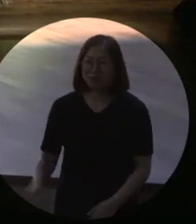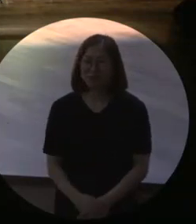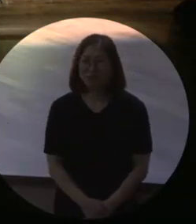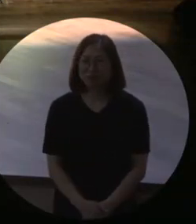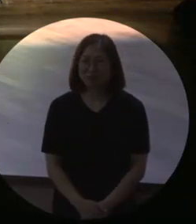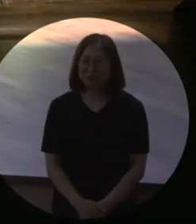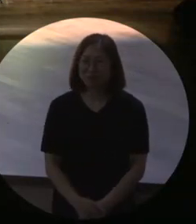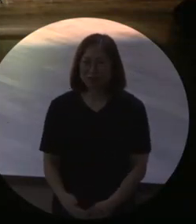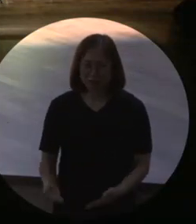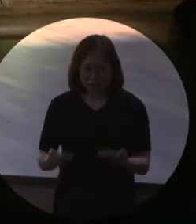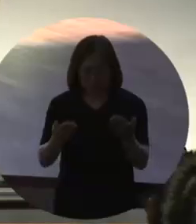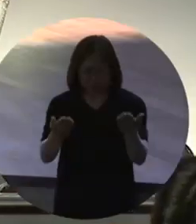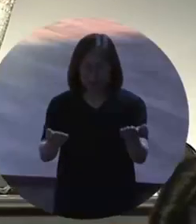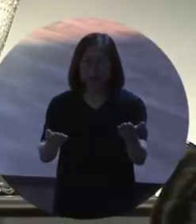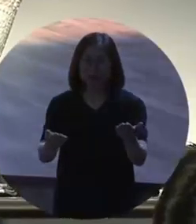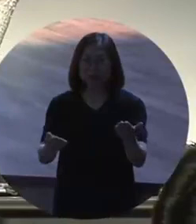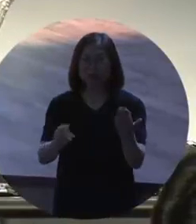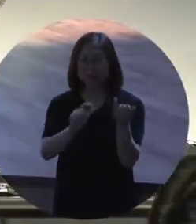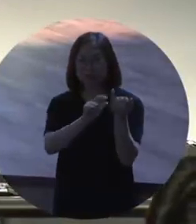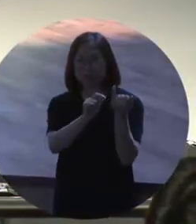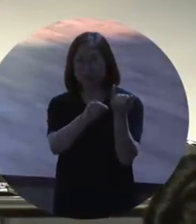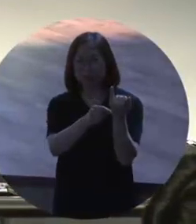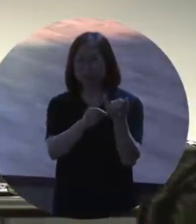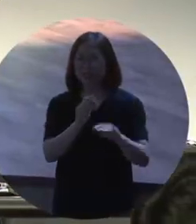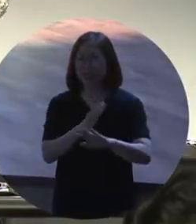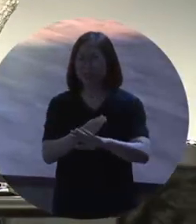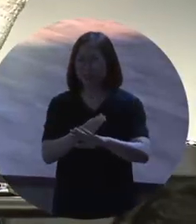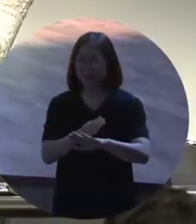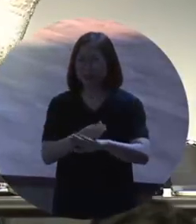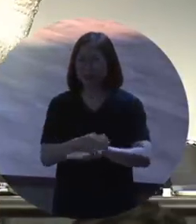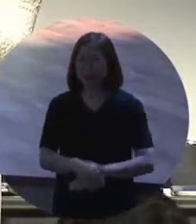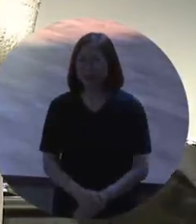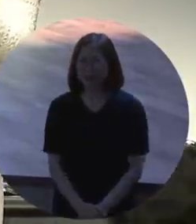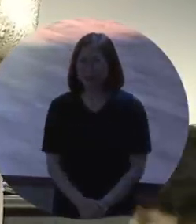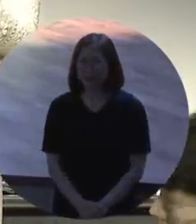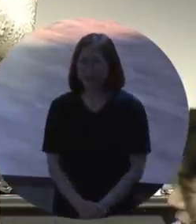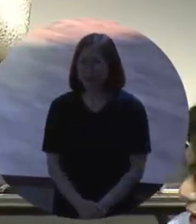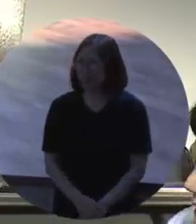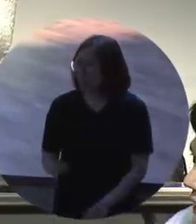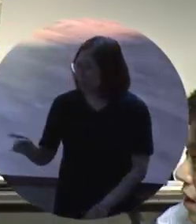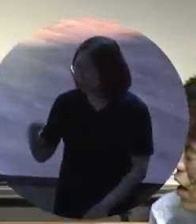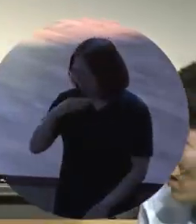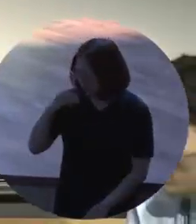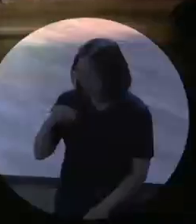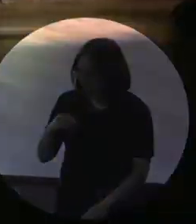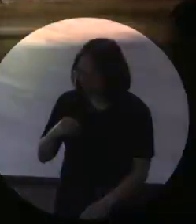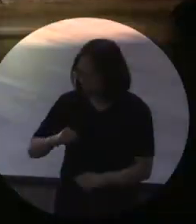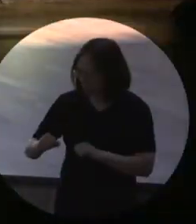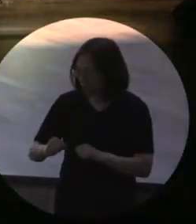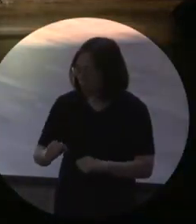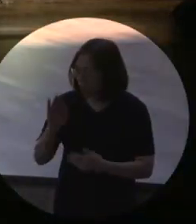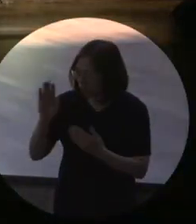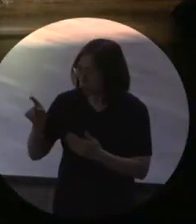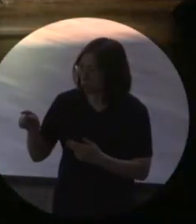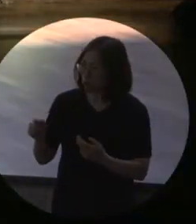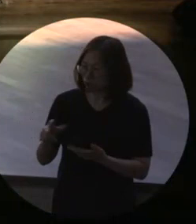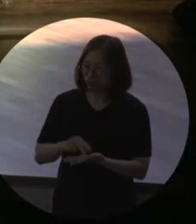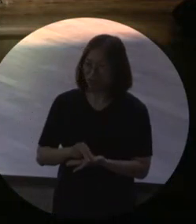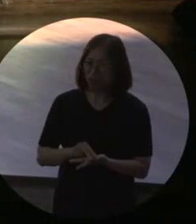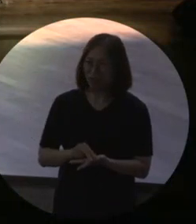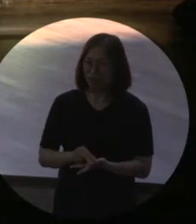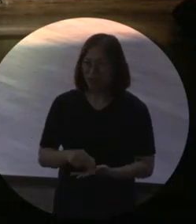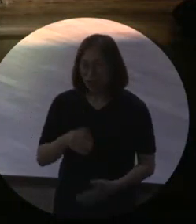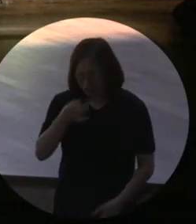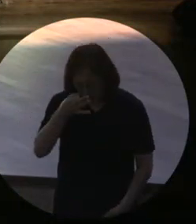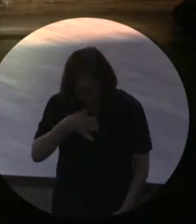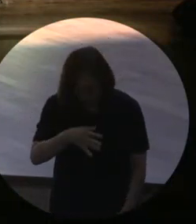자 여기 데일밴드. 어 감사합니다. 아니 성욱 씨는 이런 것도 제대로 못해? 앞으로 어떡하려 그래?